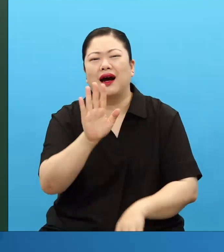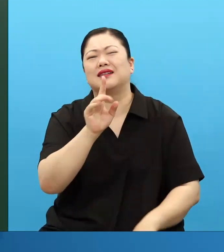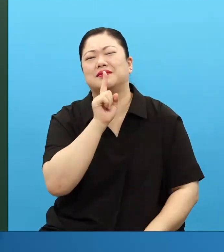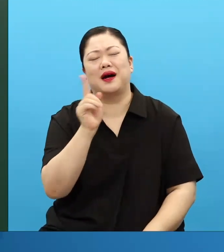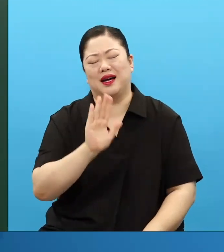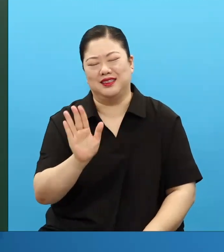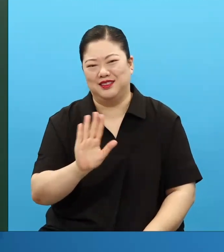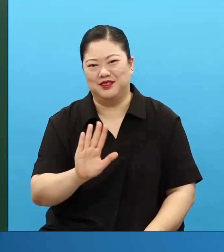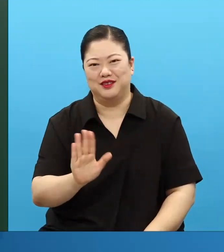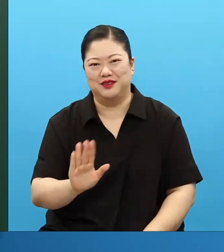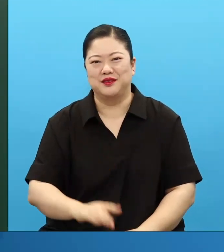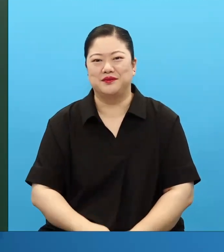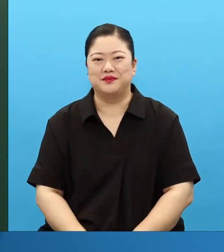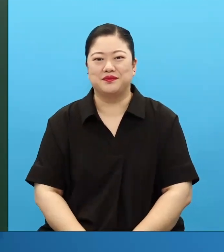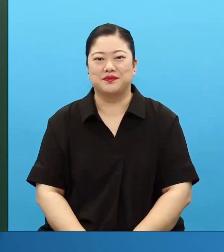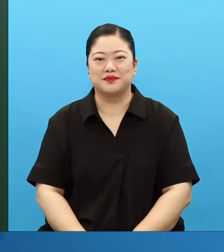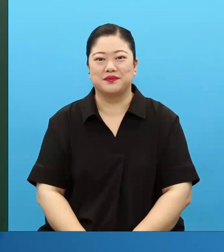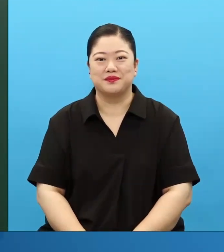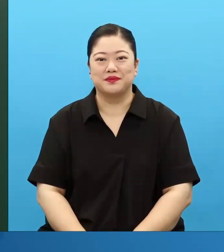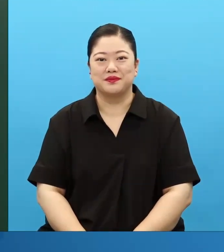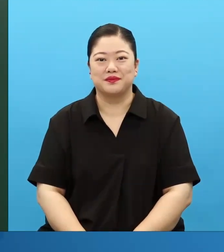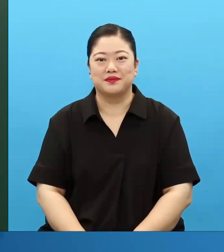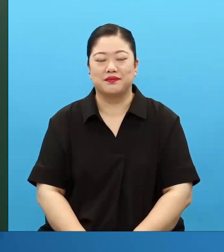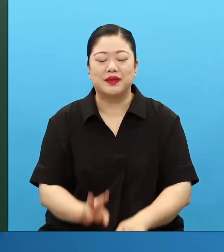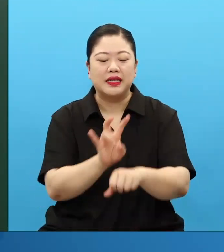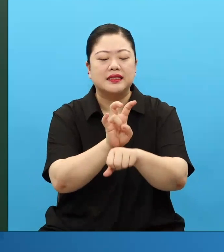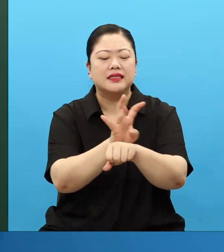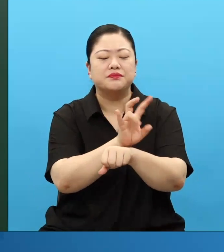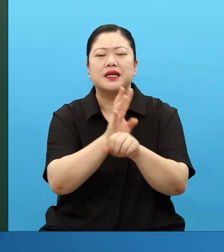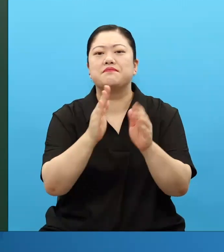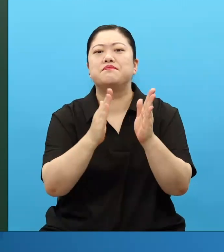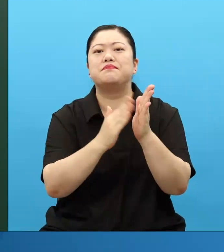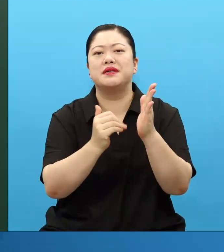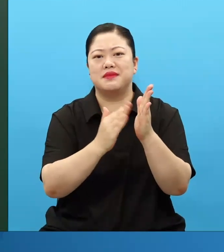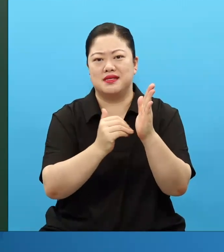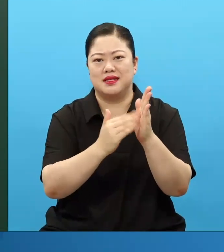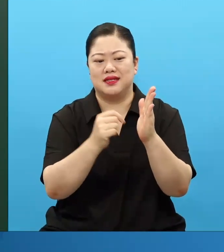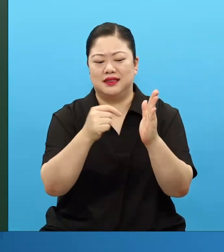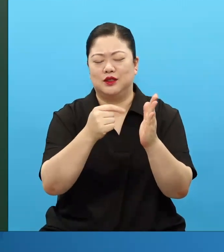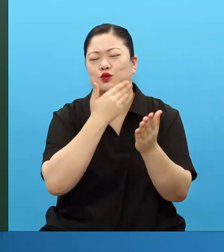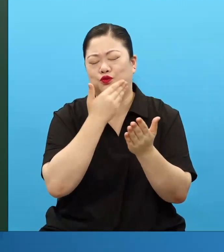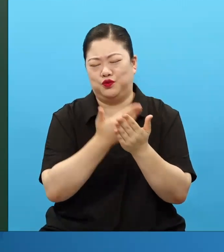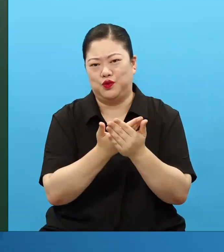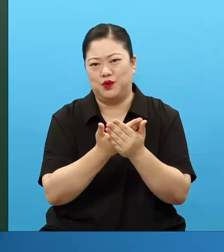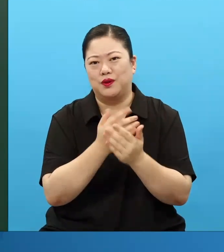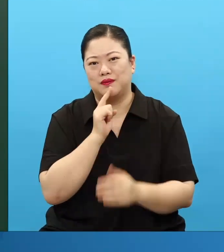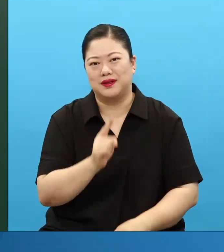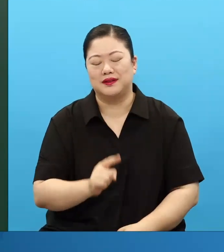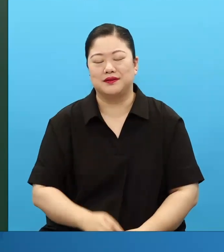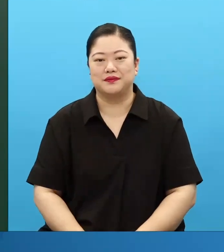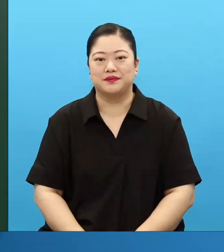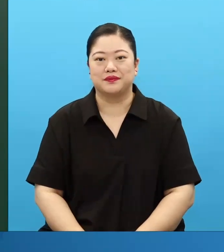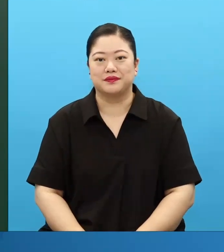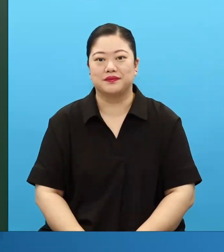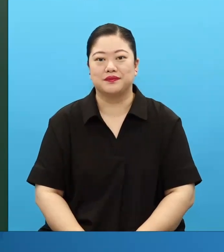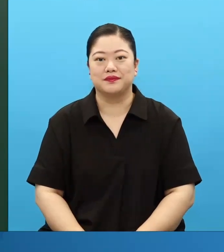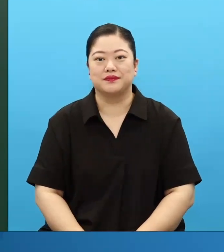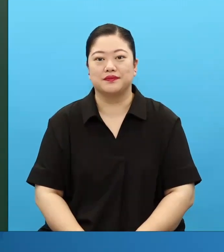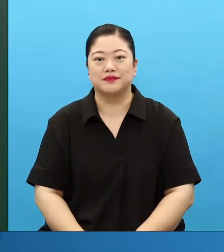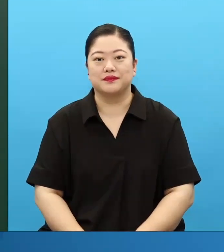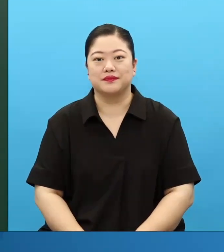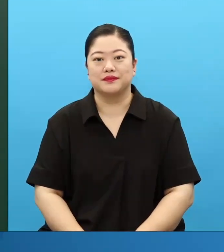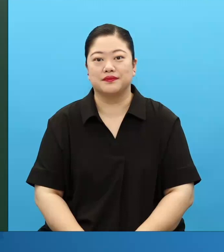산업선교 예배는 전국과 전 세계에 동시 생중계 중입니다. 세계복음화 상임위원회 총재 류광수